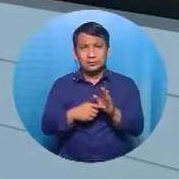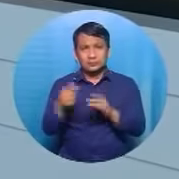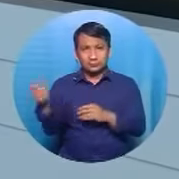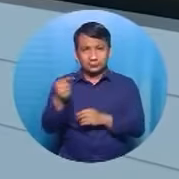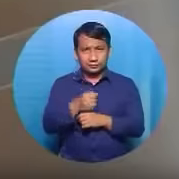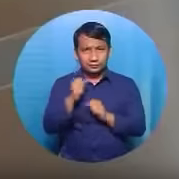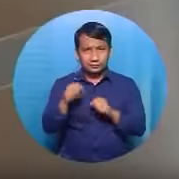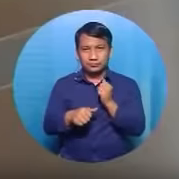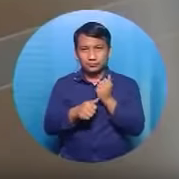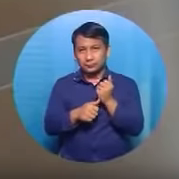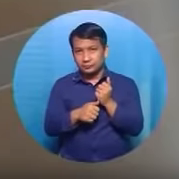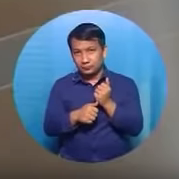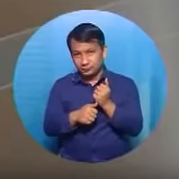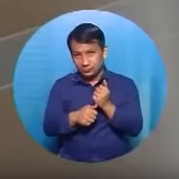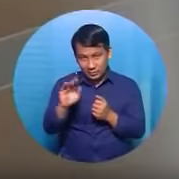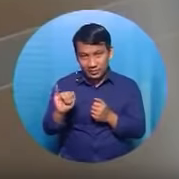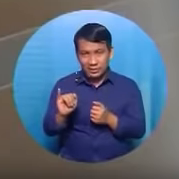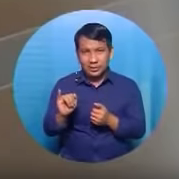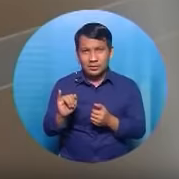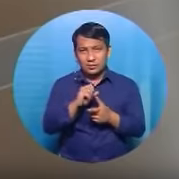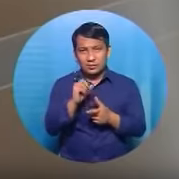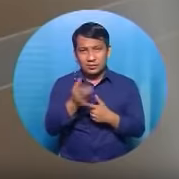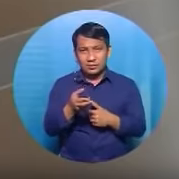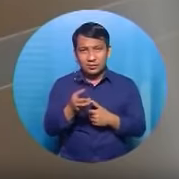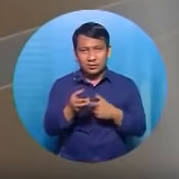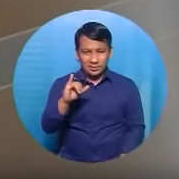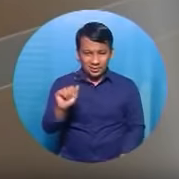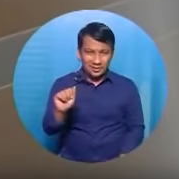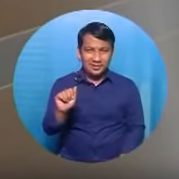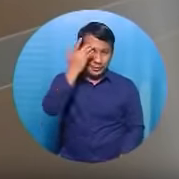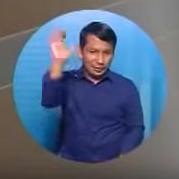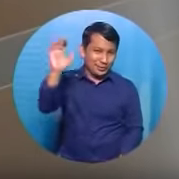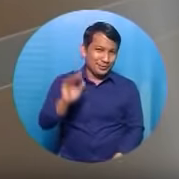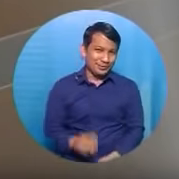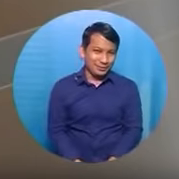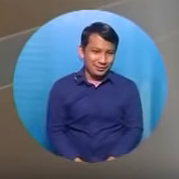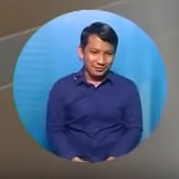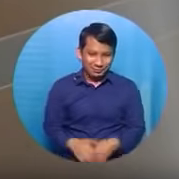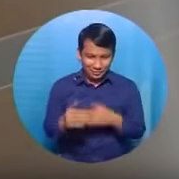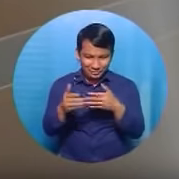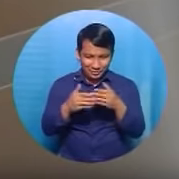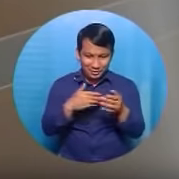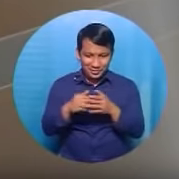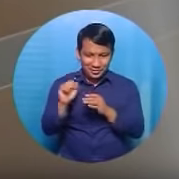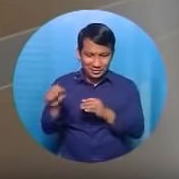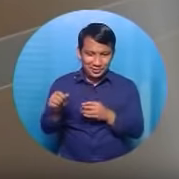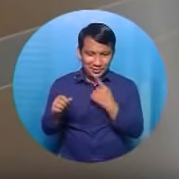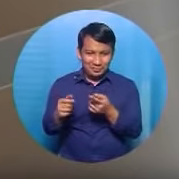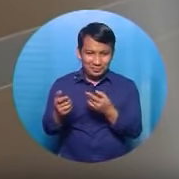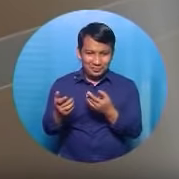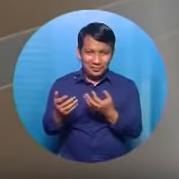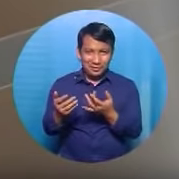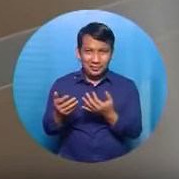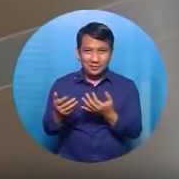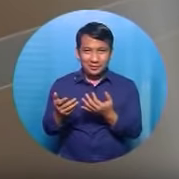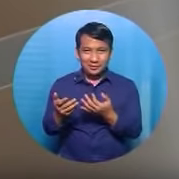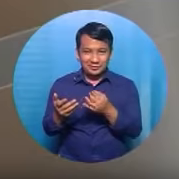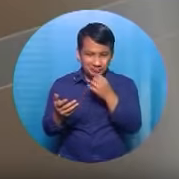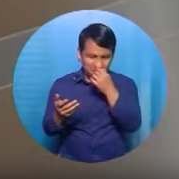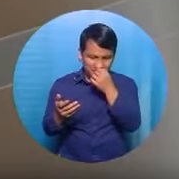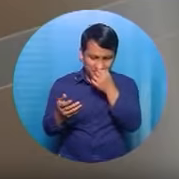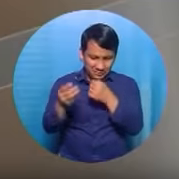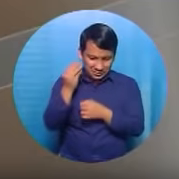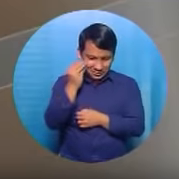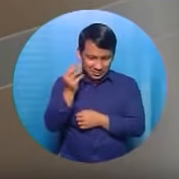tong asset ng ano, NBI or CIA. Galing. Kahit na anong sabi nga kanina sa ni Chang